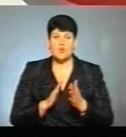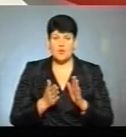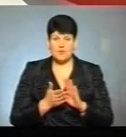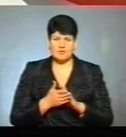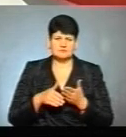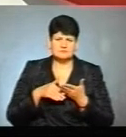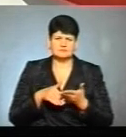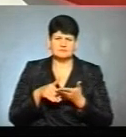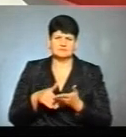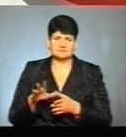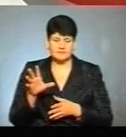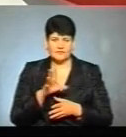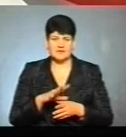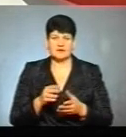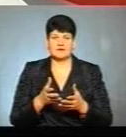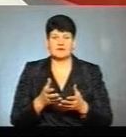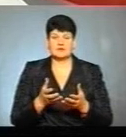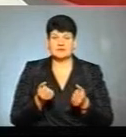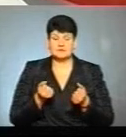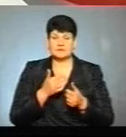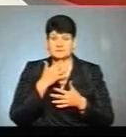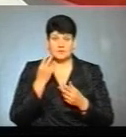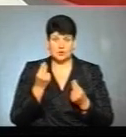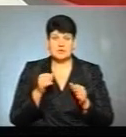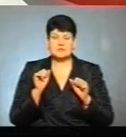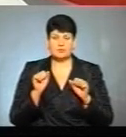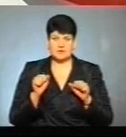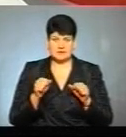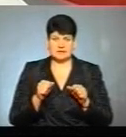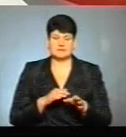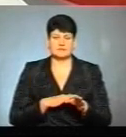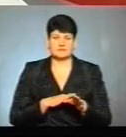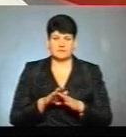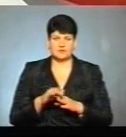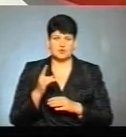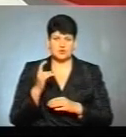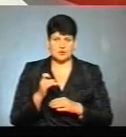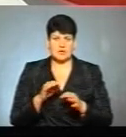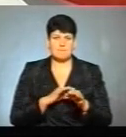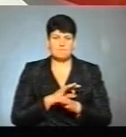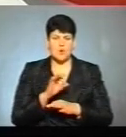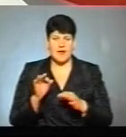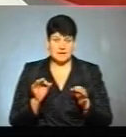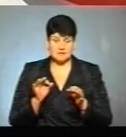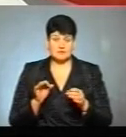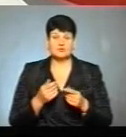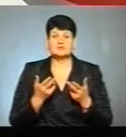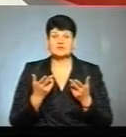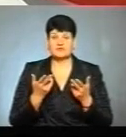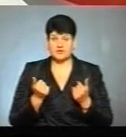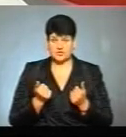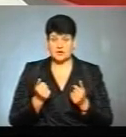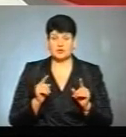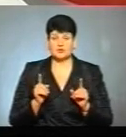донорських організацій, отримали суттєвий ресурс і зуміли реалізувати сотні проєктів, то, звичайно,